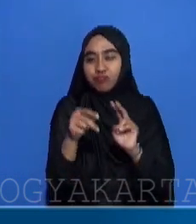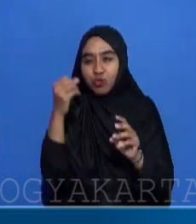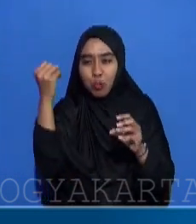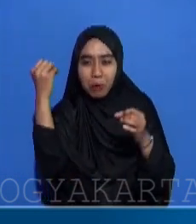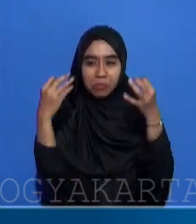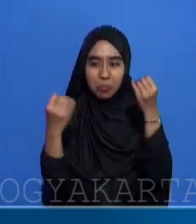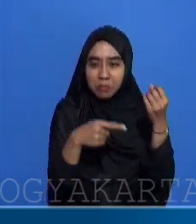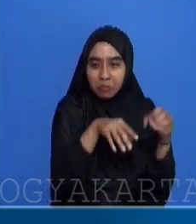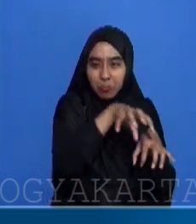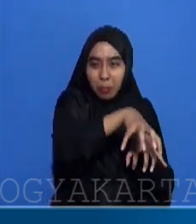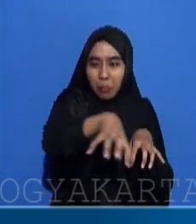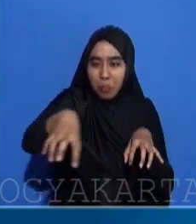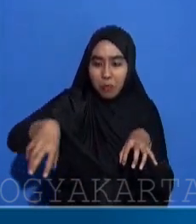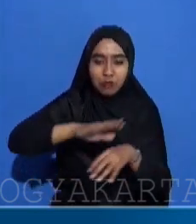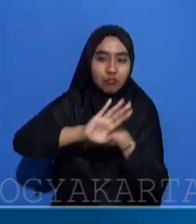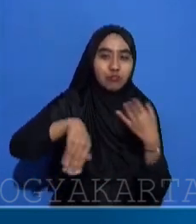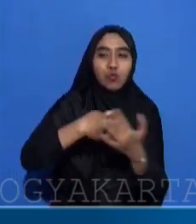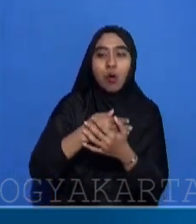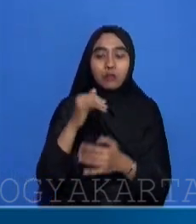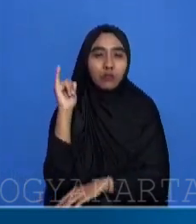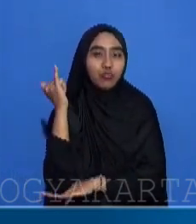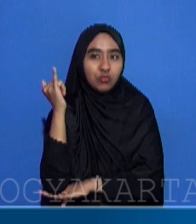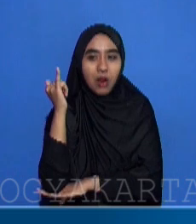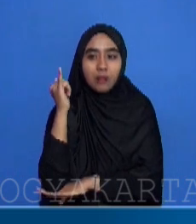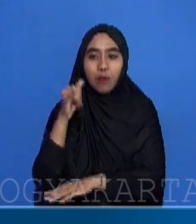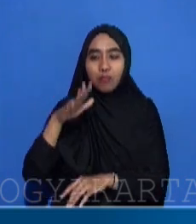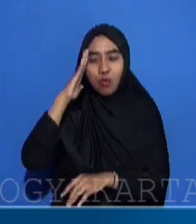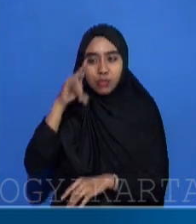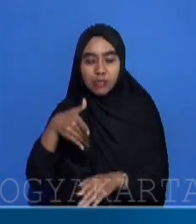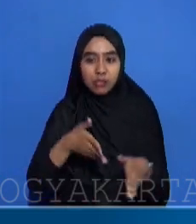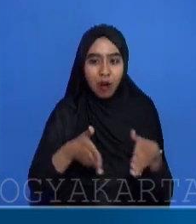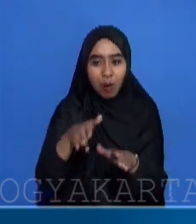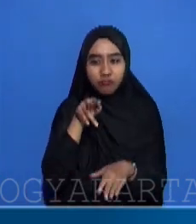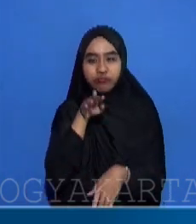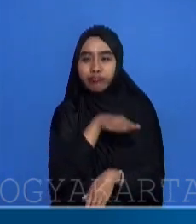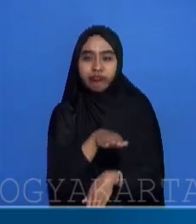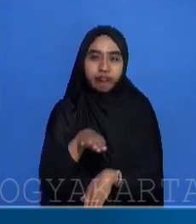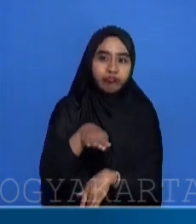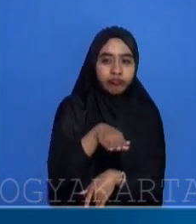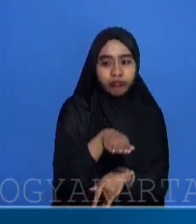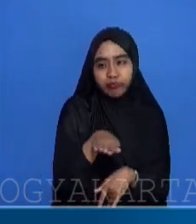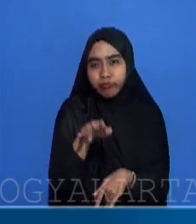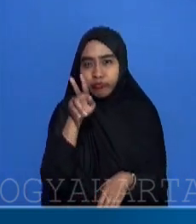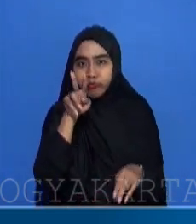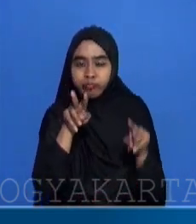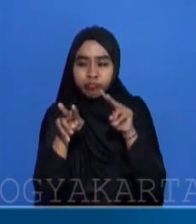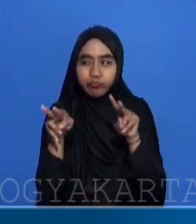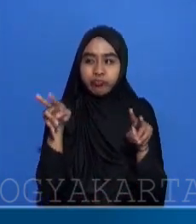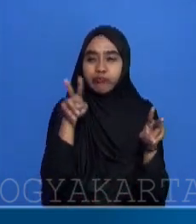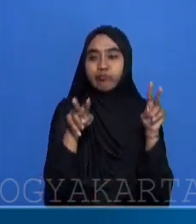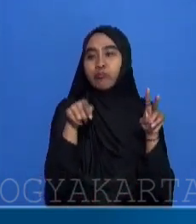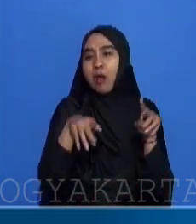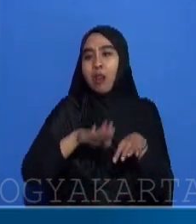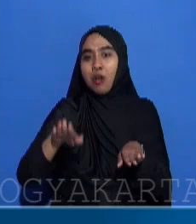di seluruh Yogyakarta. Para petugas akan menyusuri jalanan, menyambangi warga masyarakat, memantau tempat tongkrongan anak